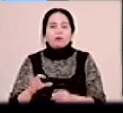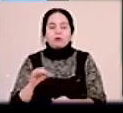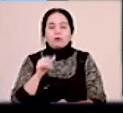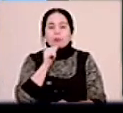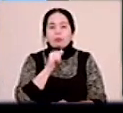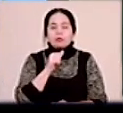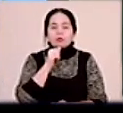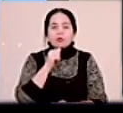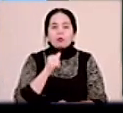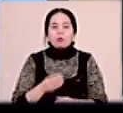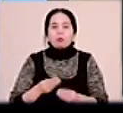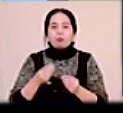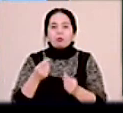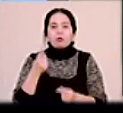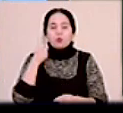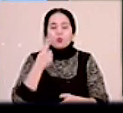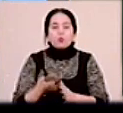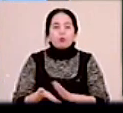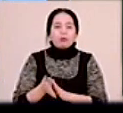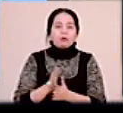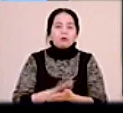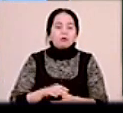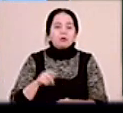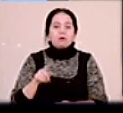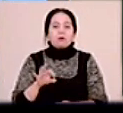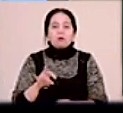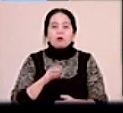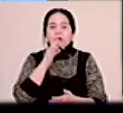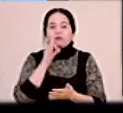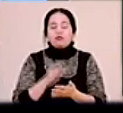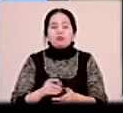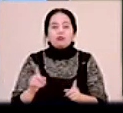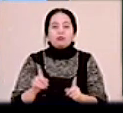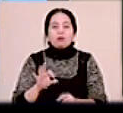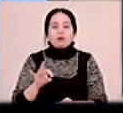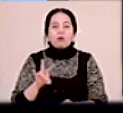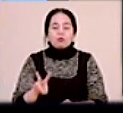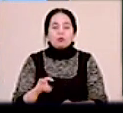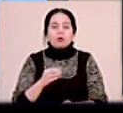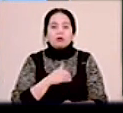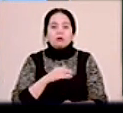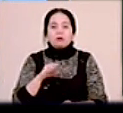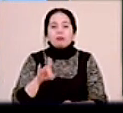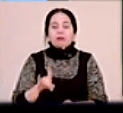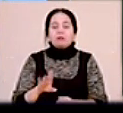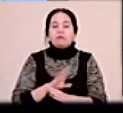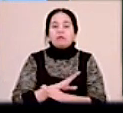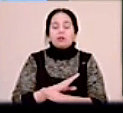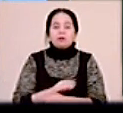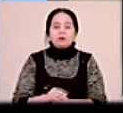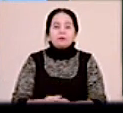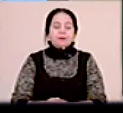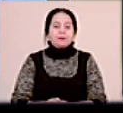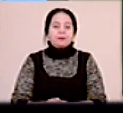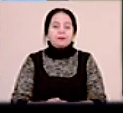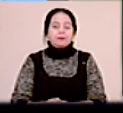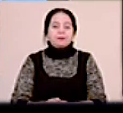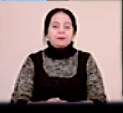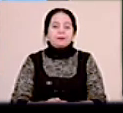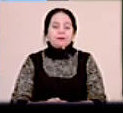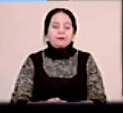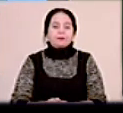пыталась переубедить его. Но он отвечал, что он предпочел бы смерть.